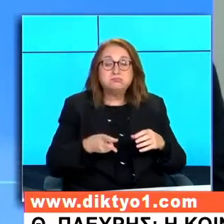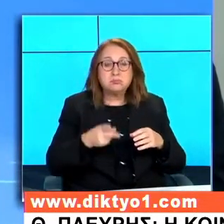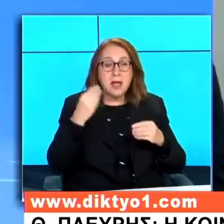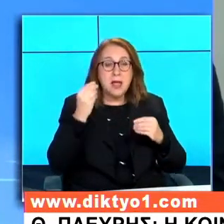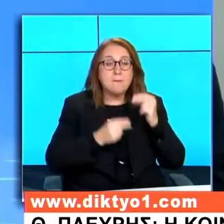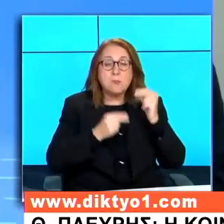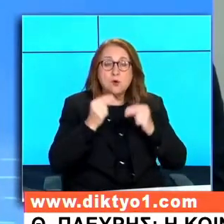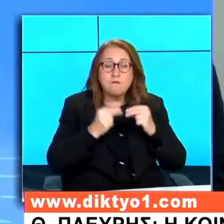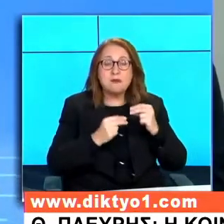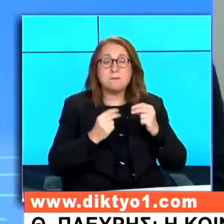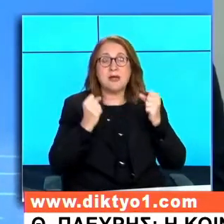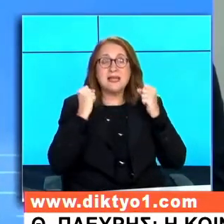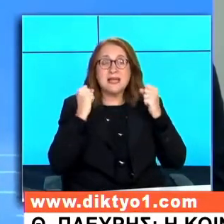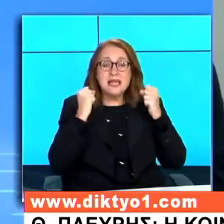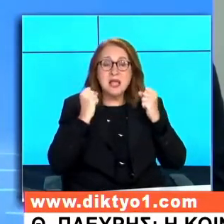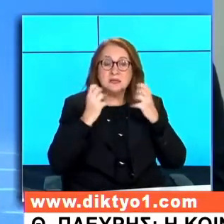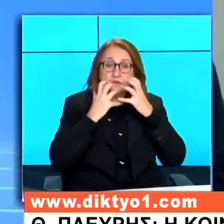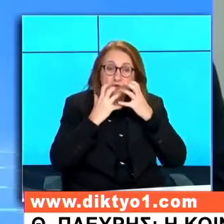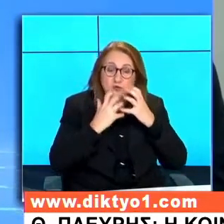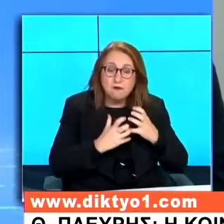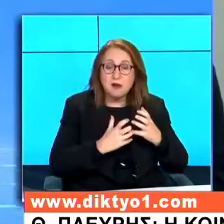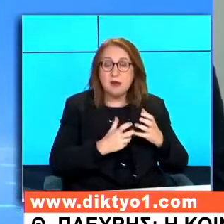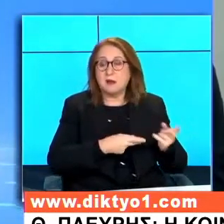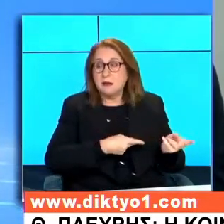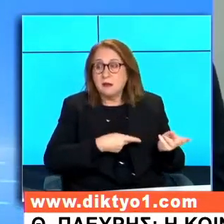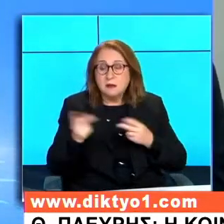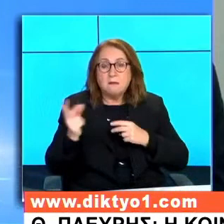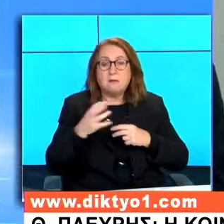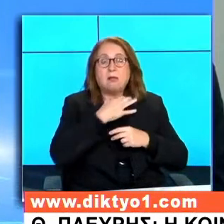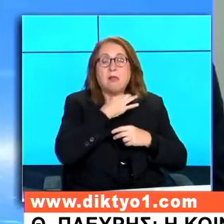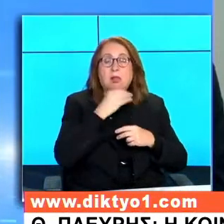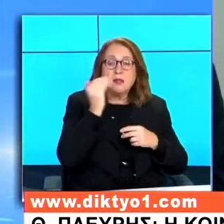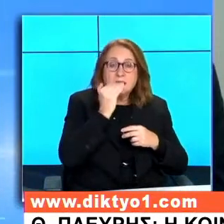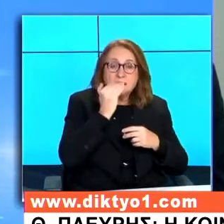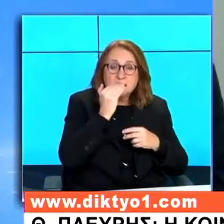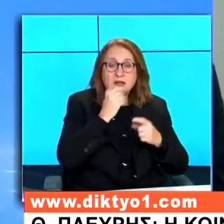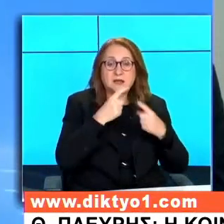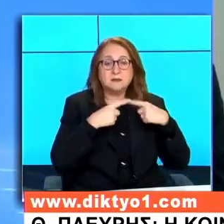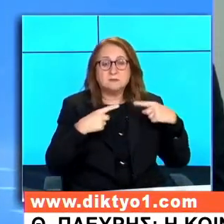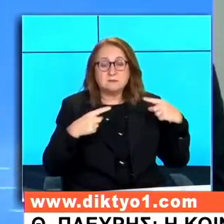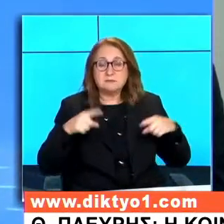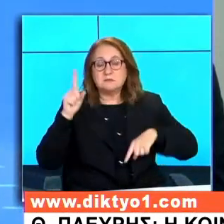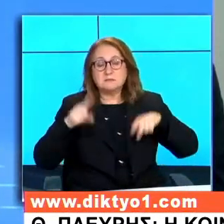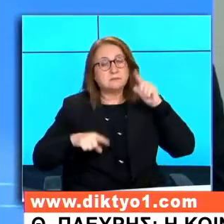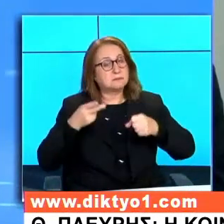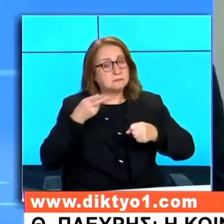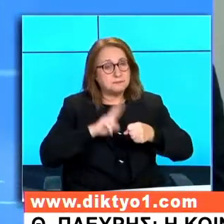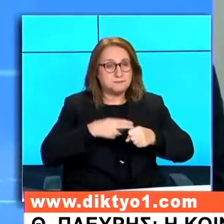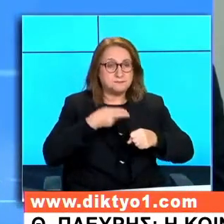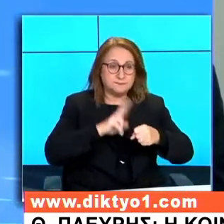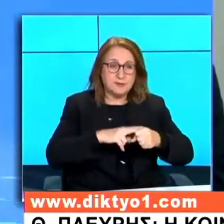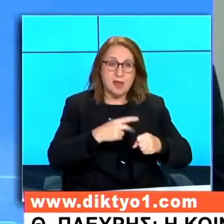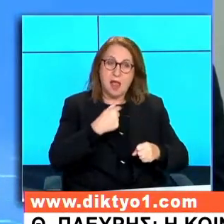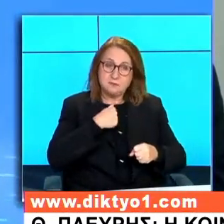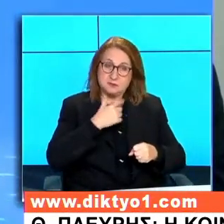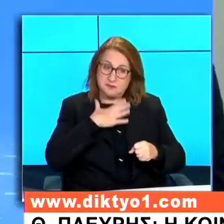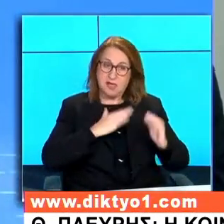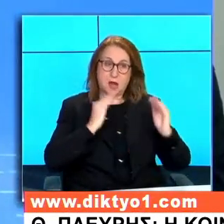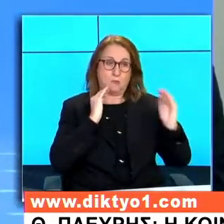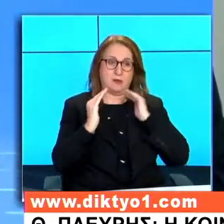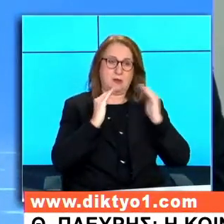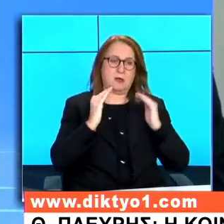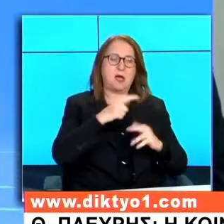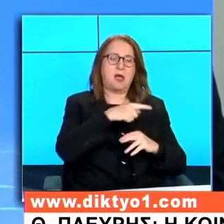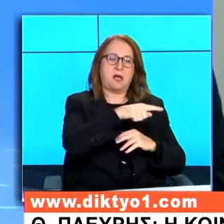κλίνες εντατικής θεραπείας ή και δυστυχώς συμπολίτες μας να καταλήξουν, ενώ παράλληλα προσπαθούμε